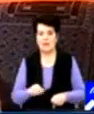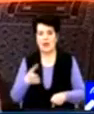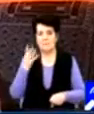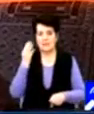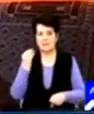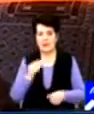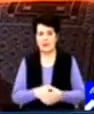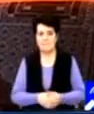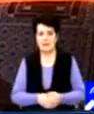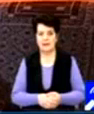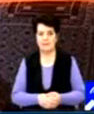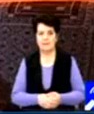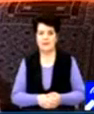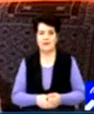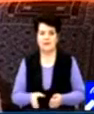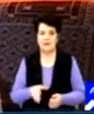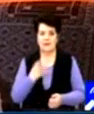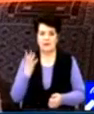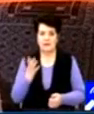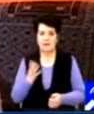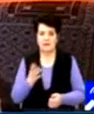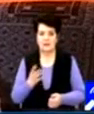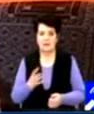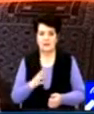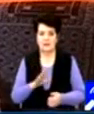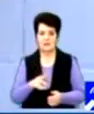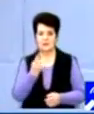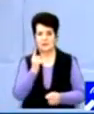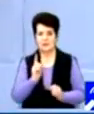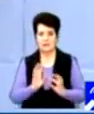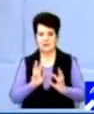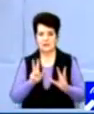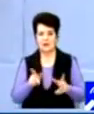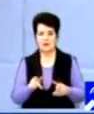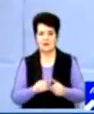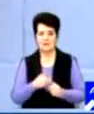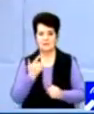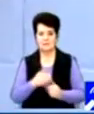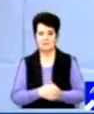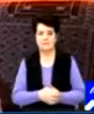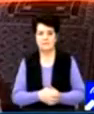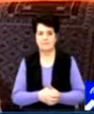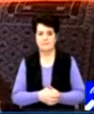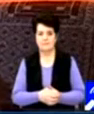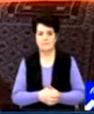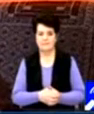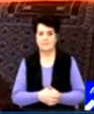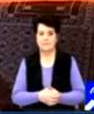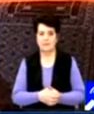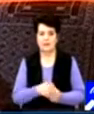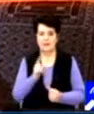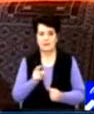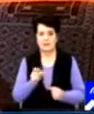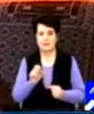Basarabia. Despre satul Droche vine un tank. Mirosul rusului și din